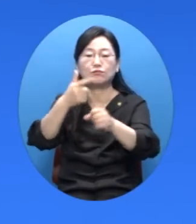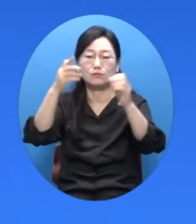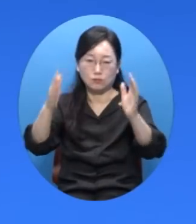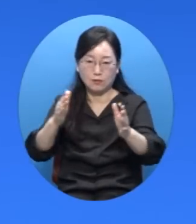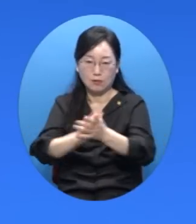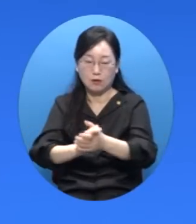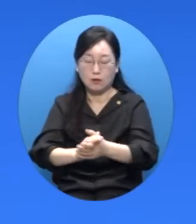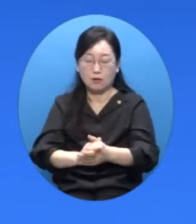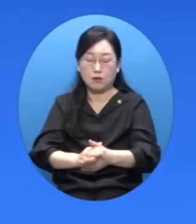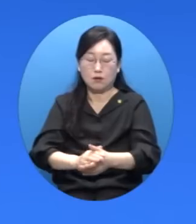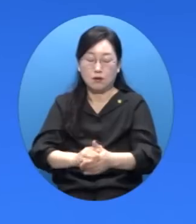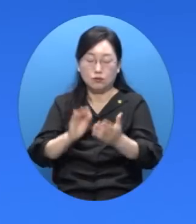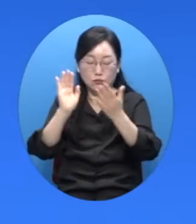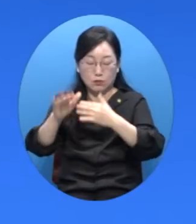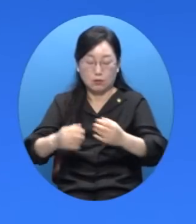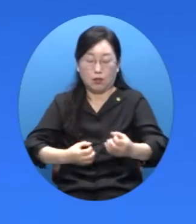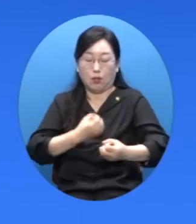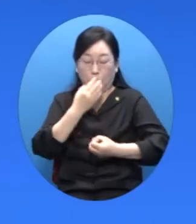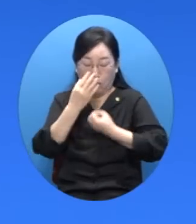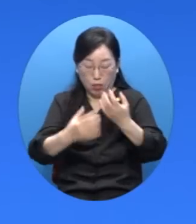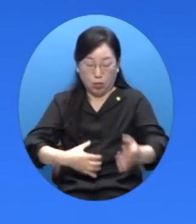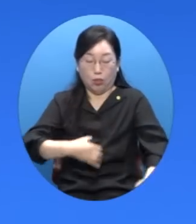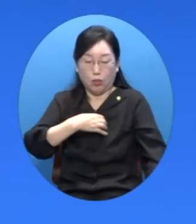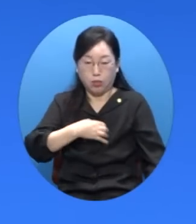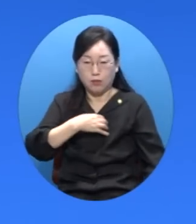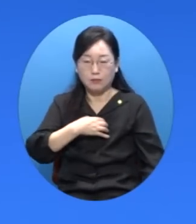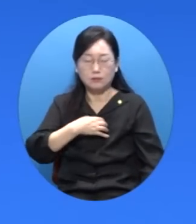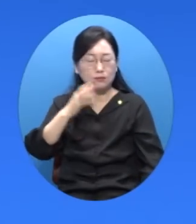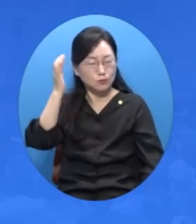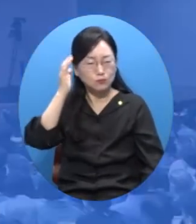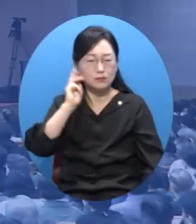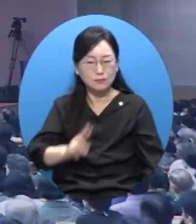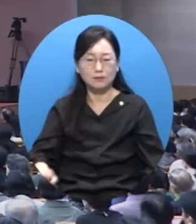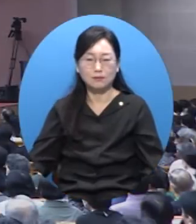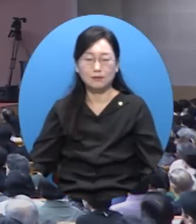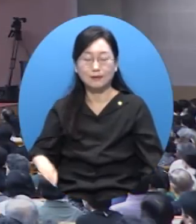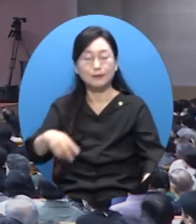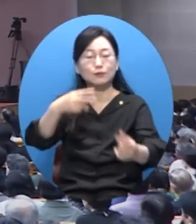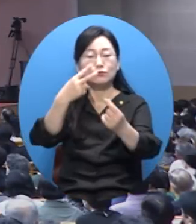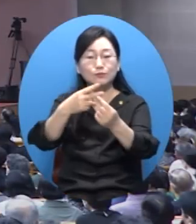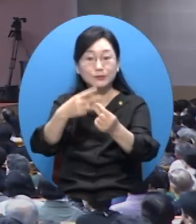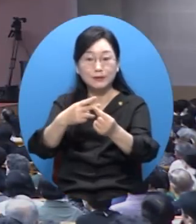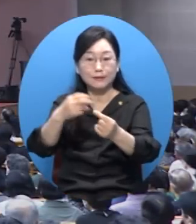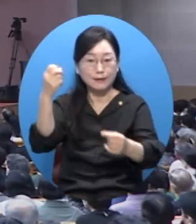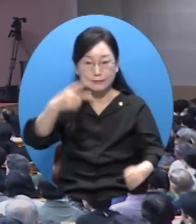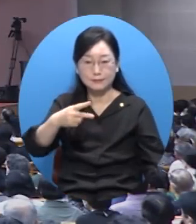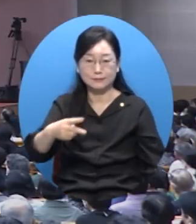토하기만 하고 너무 고통스러웠는데 다시 두 번째